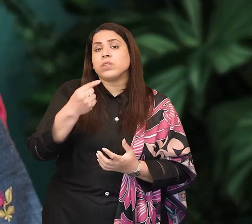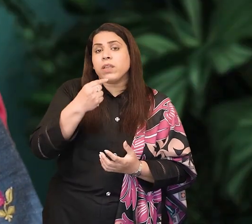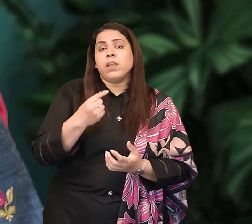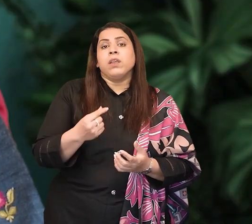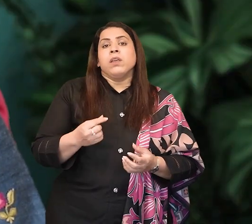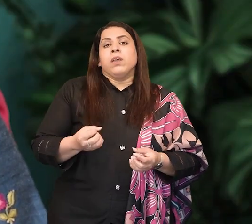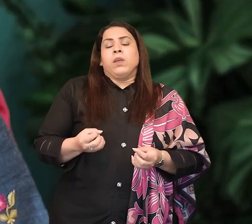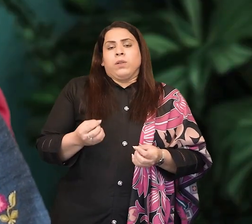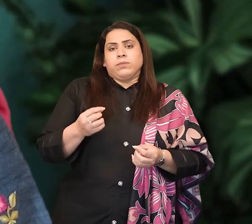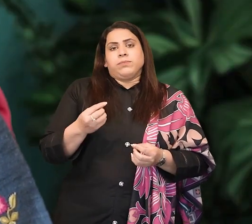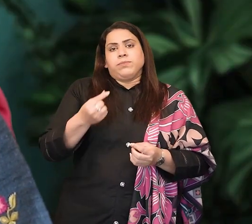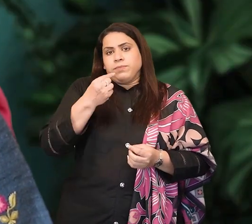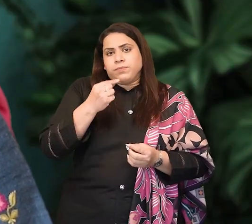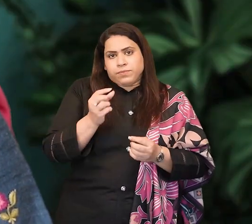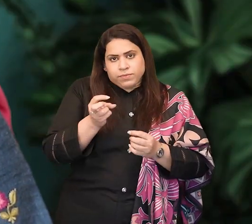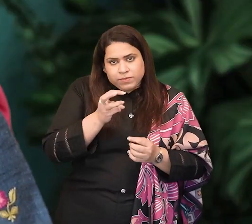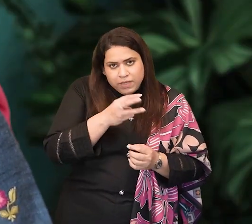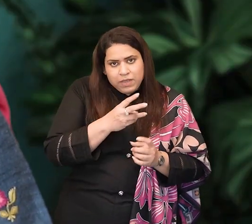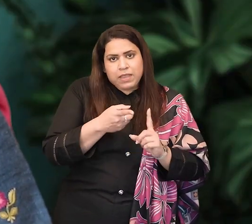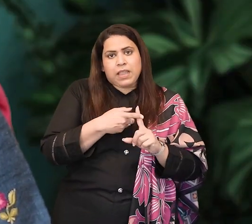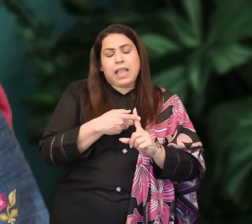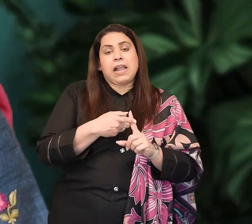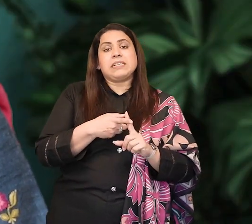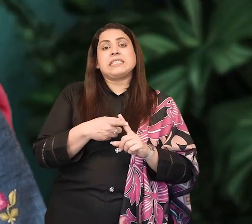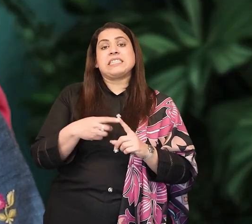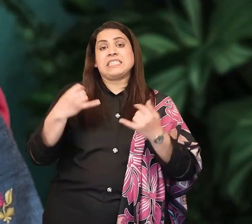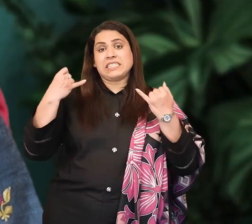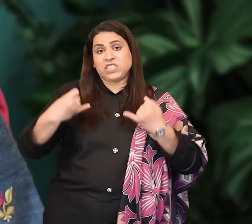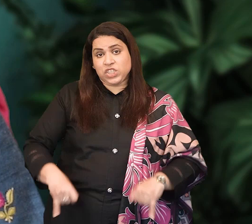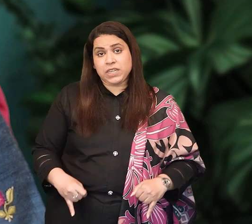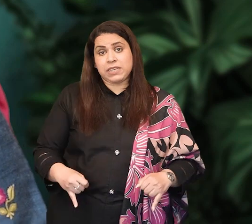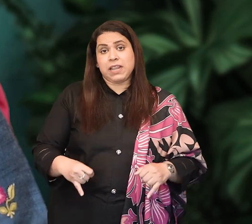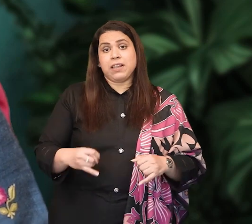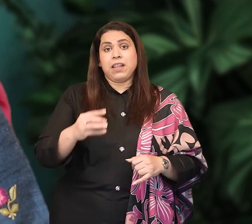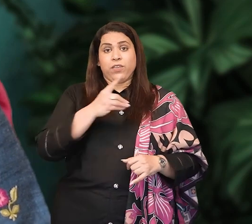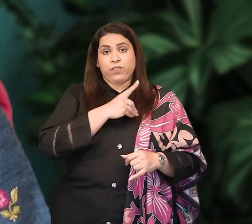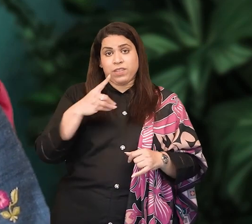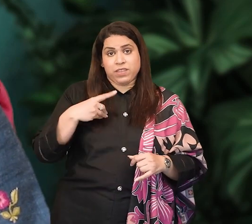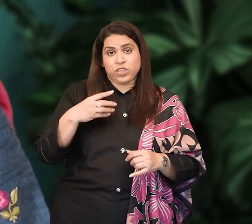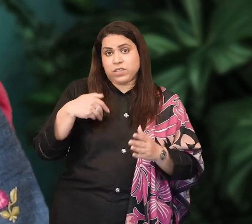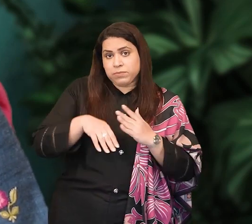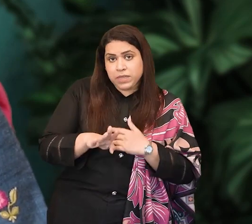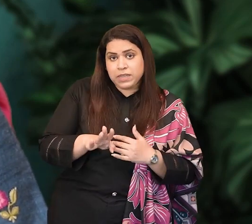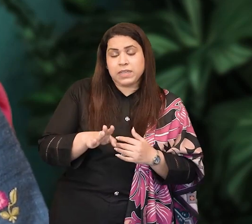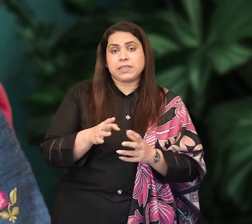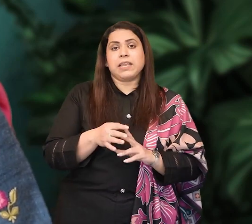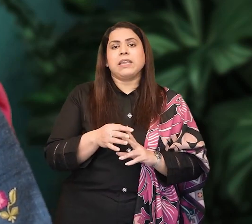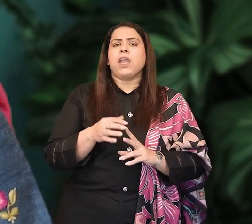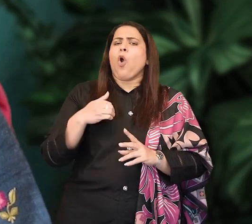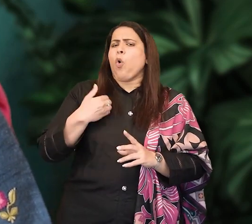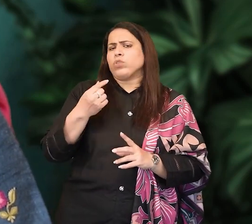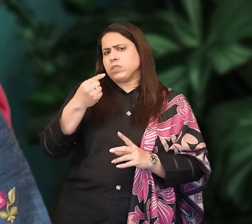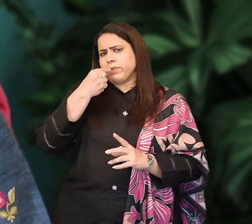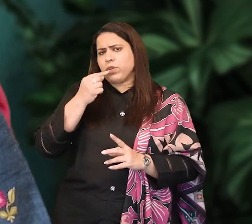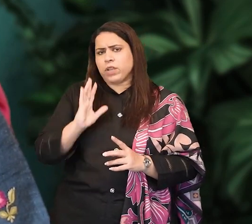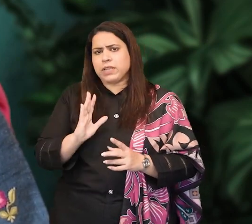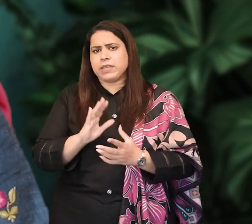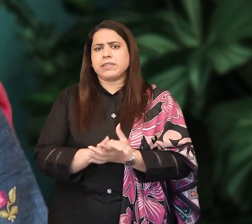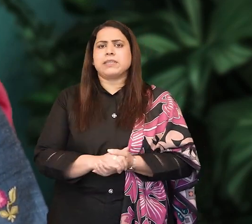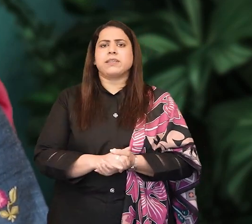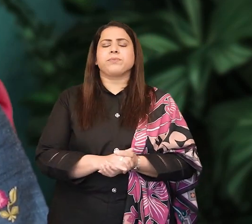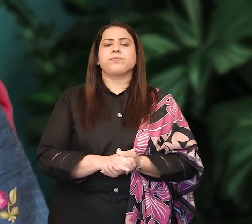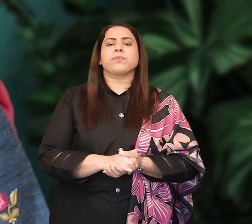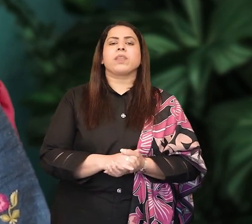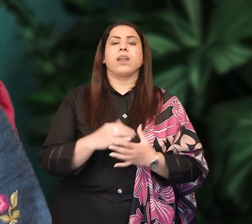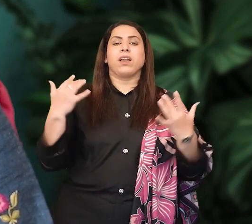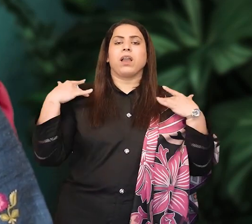हमारे पास आ जाती हैं कुछ मेडिकेशंस। अगर आप जनरल फिजिशियन के पास जाते हैं, आप घर में भी ओवर द काउंटर को मेडिसिन लेना चाहते हैं, तो वो आप